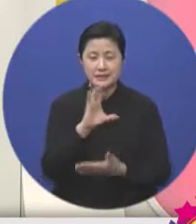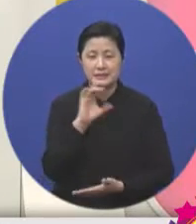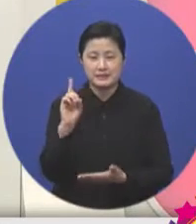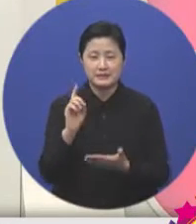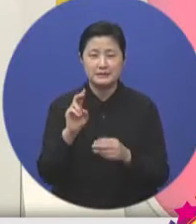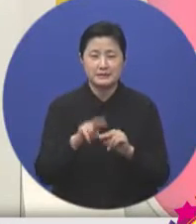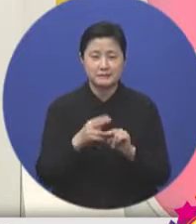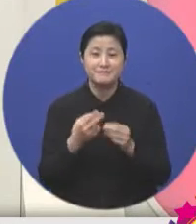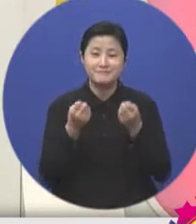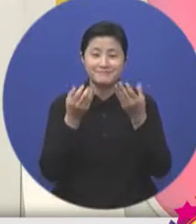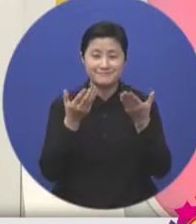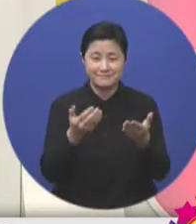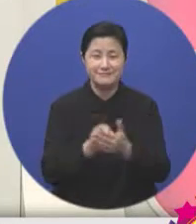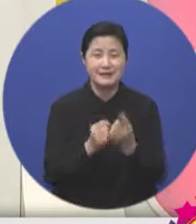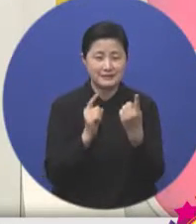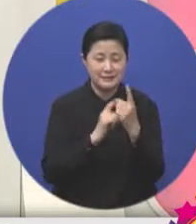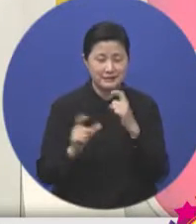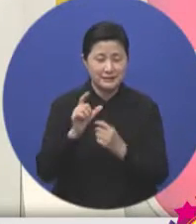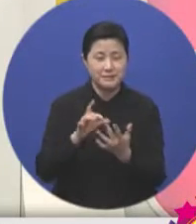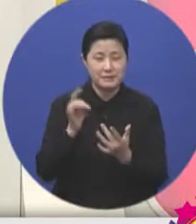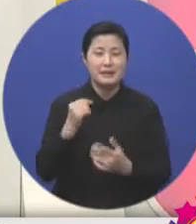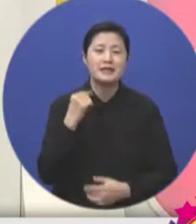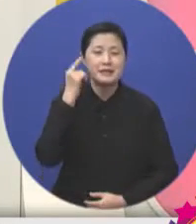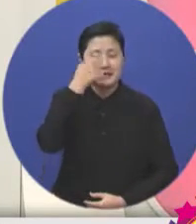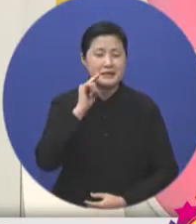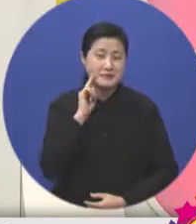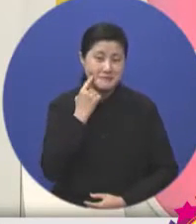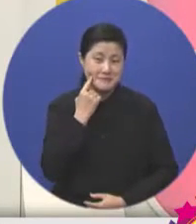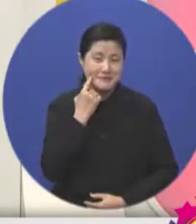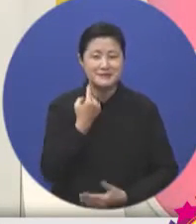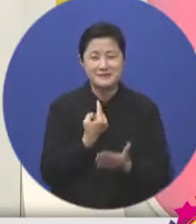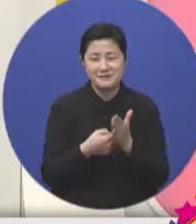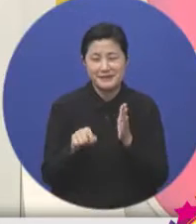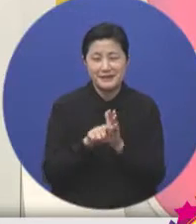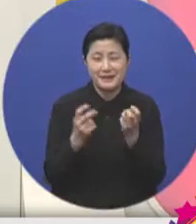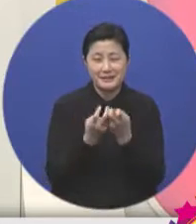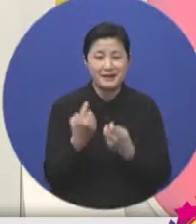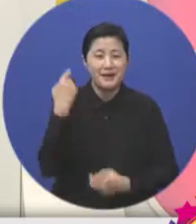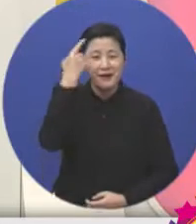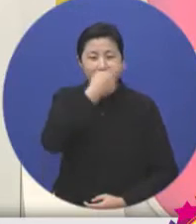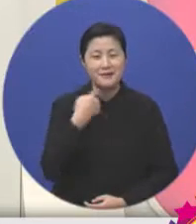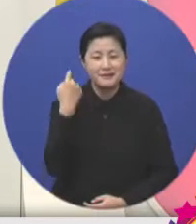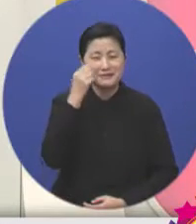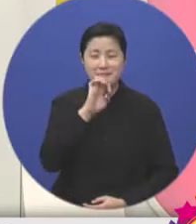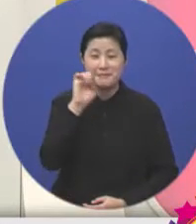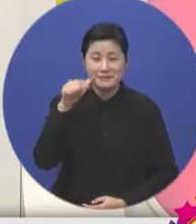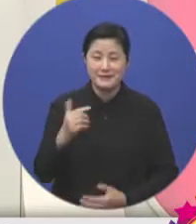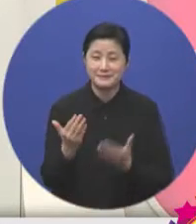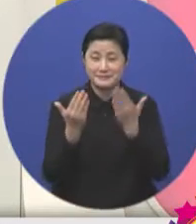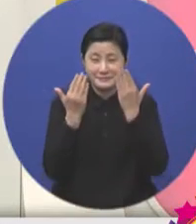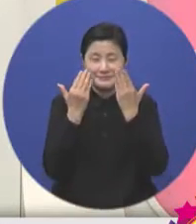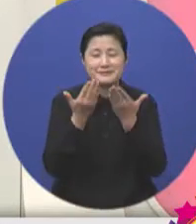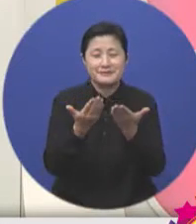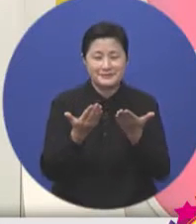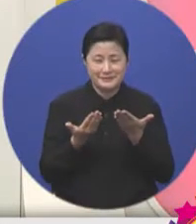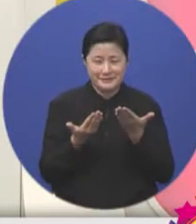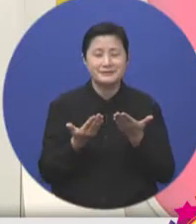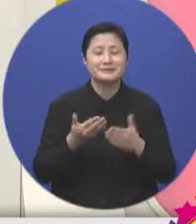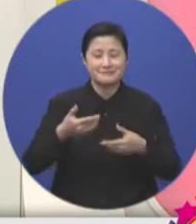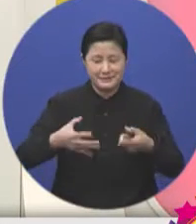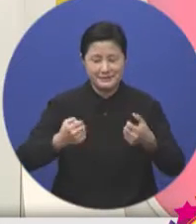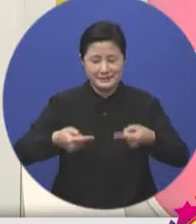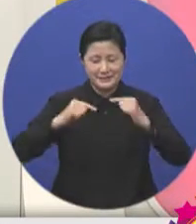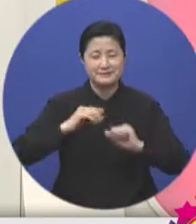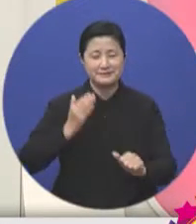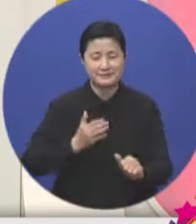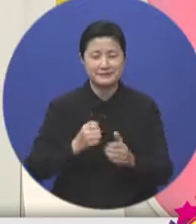CD를 보내드리고 한 분에게는 또 이뻐지게 이렇게 얼굴 이뻐지는 마스크팩을 보내드리니까 많은 참여 부탁드리겠습니다.